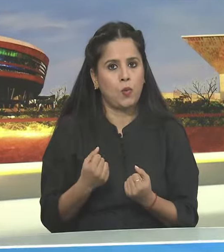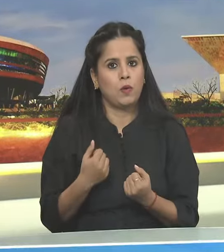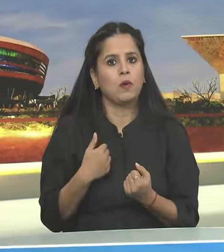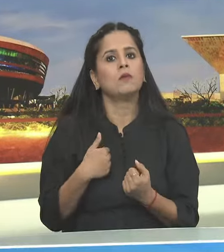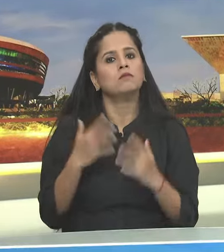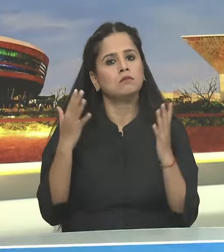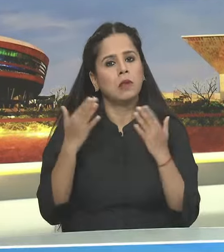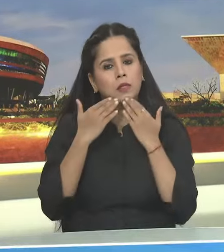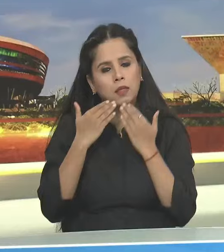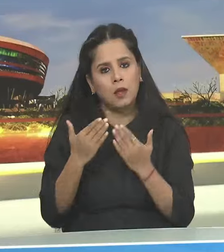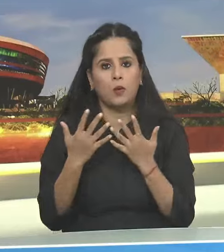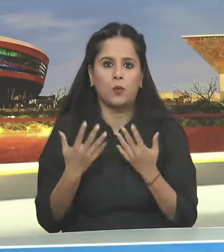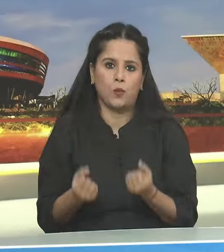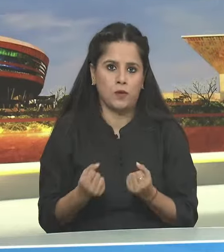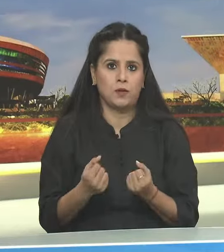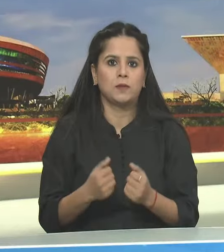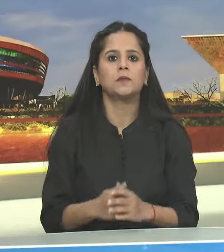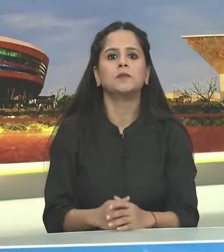धन्यवाद देना चाहते हैं।